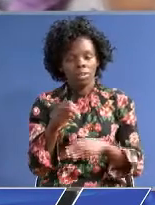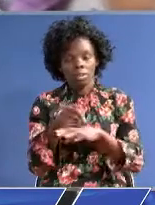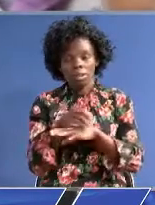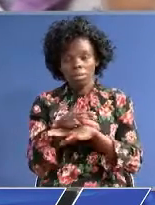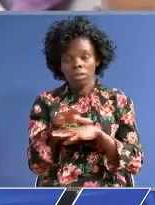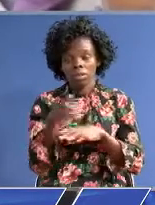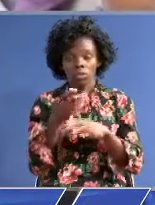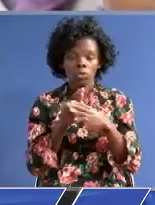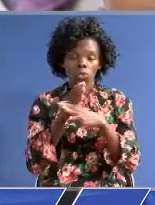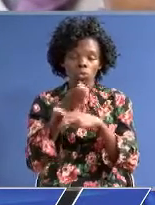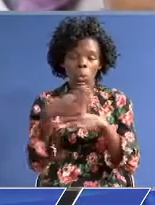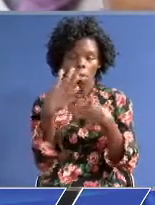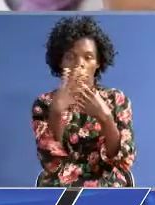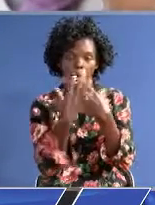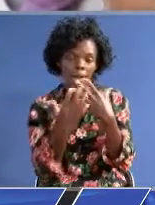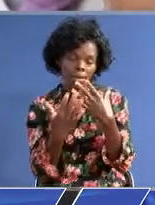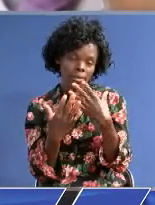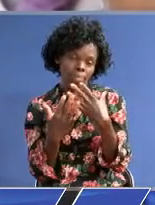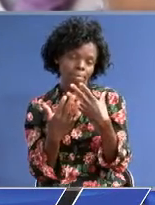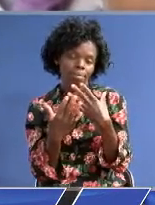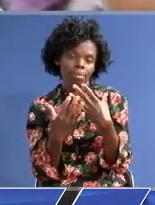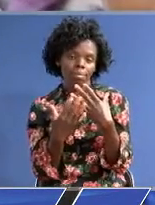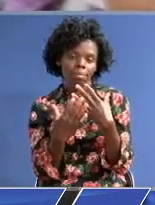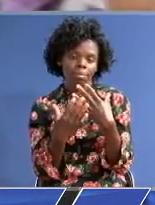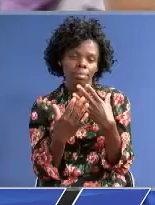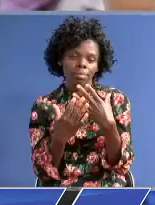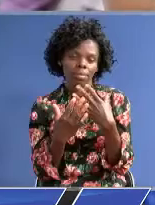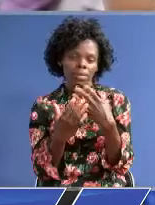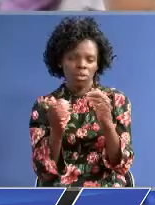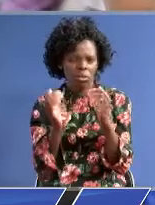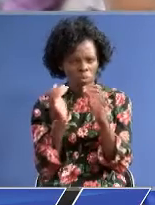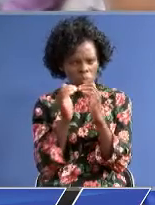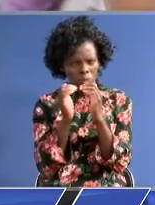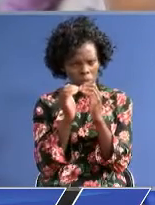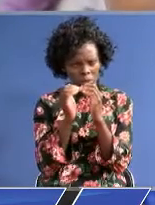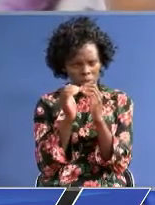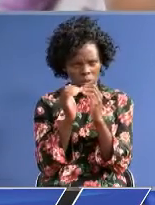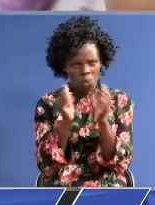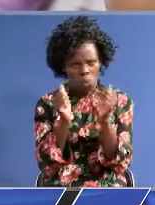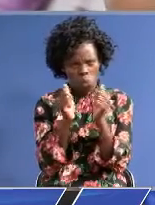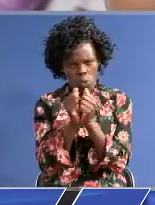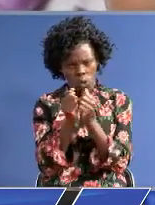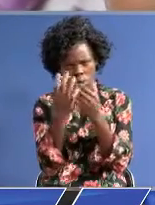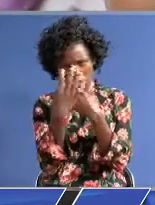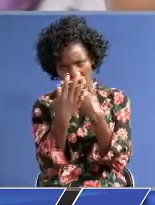yake ni kupitia damu, any